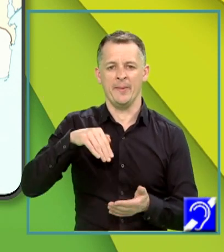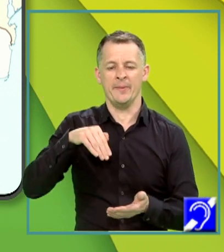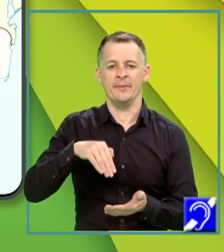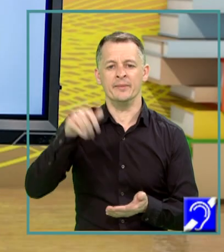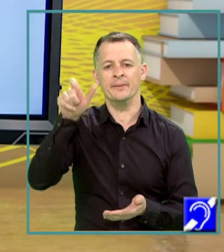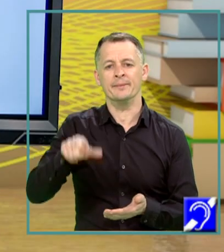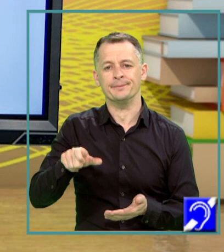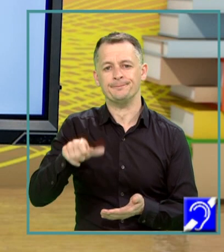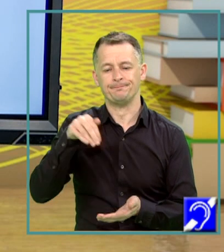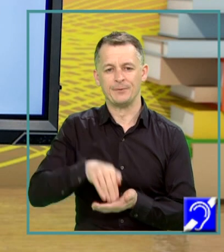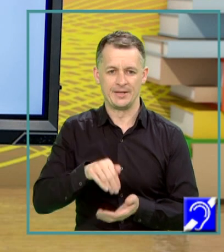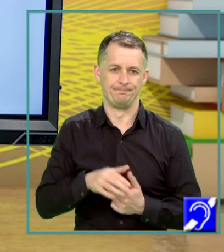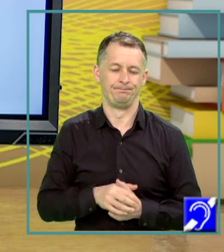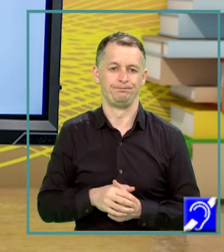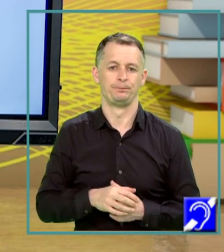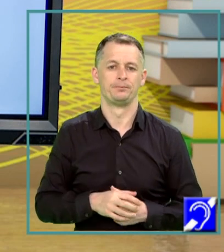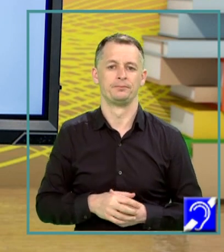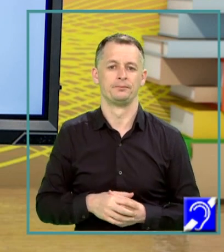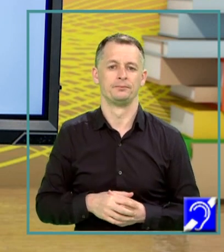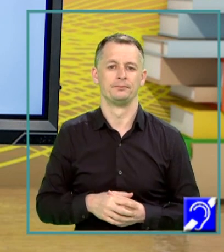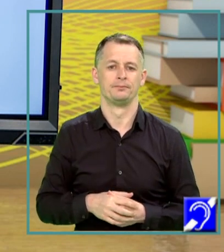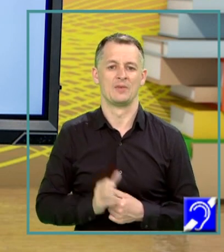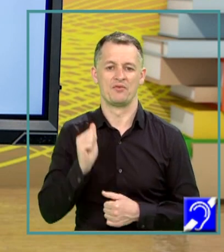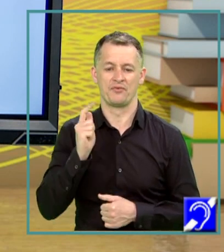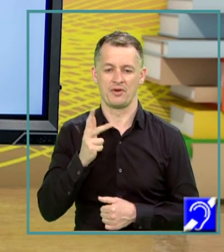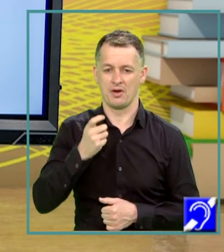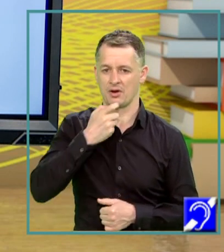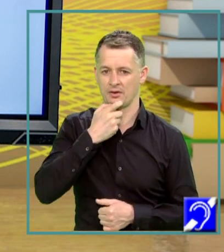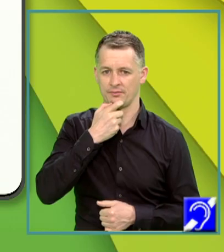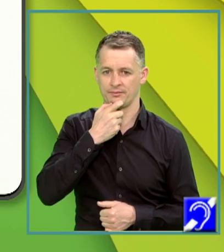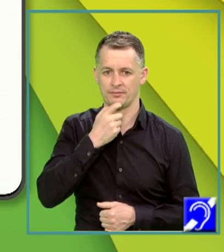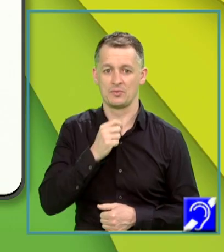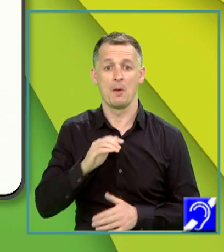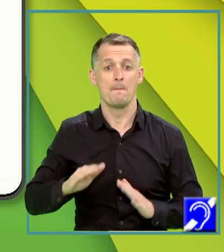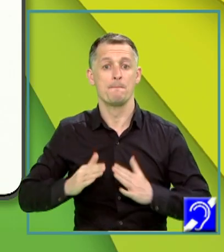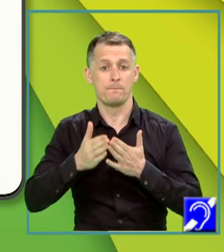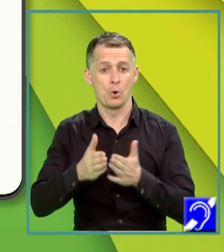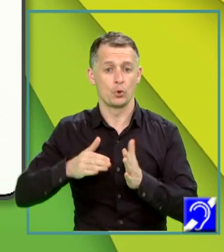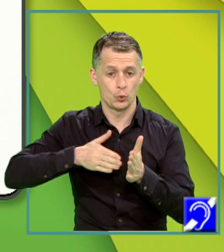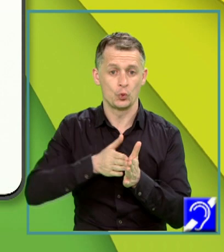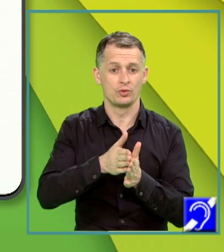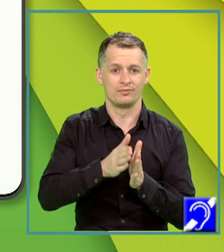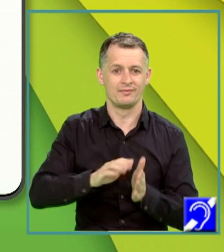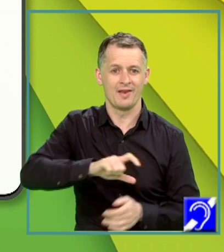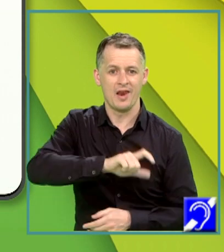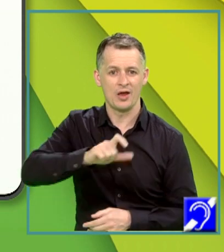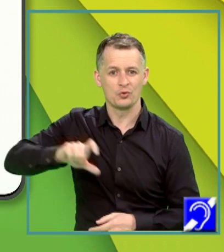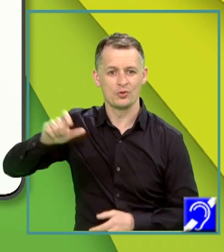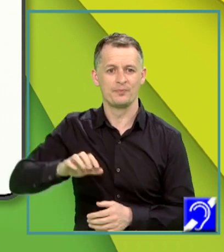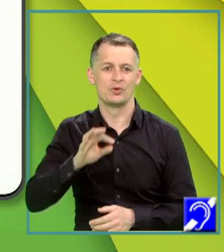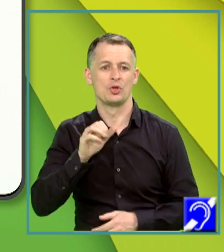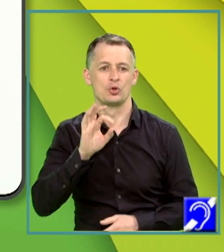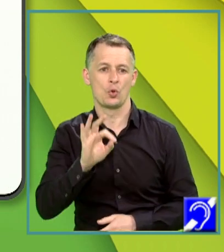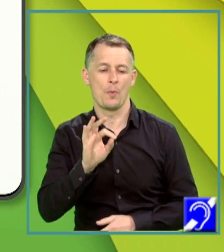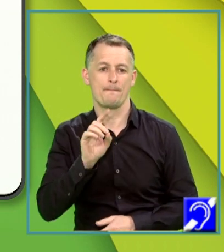anual mai departe amintim și porturile românești la Dunăre pe cele mai importante respectiv Drobeta Turnu Severin